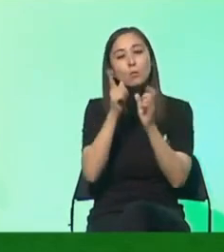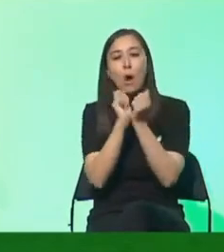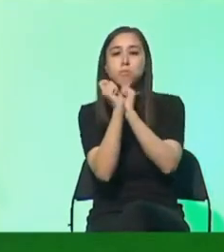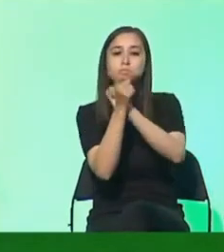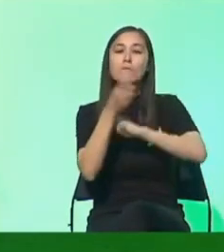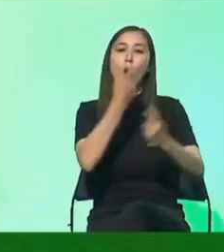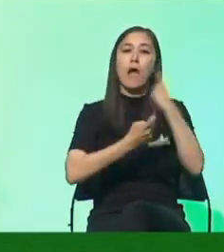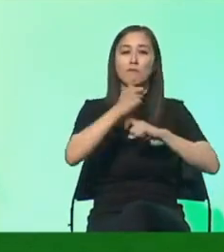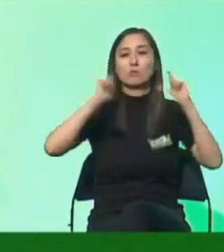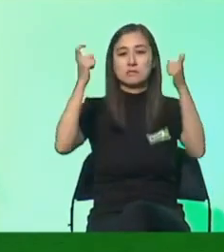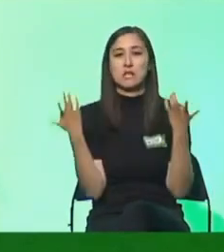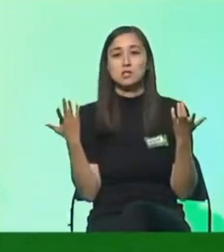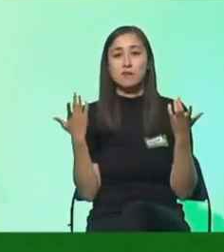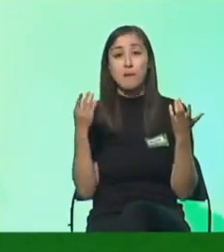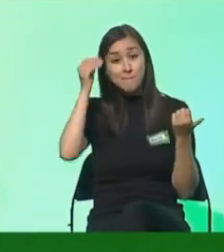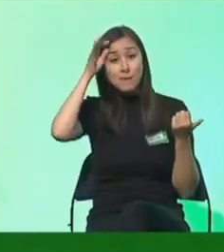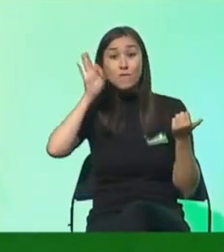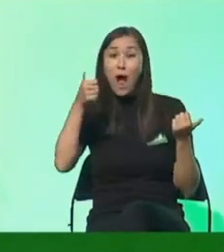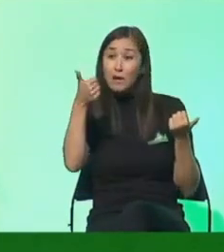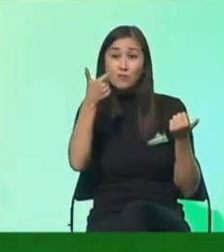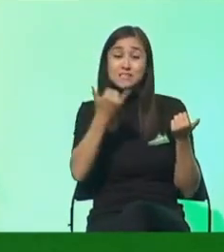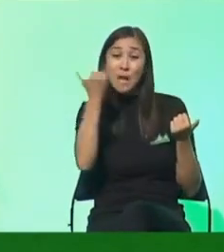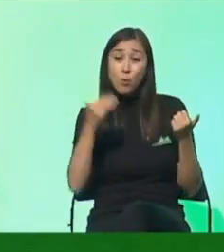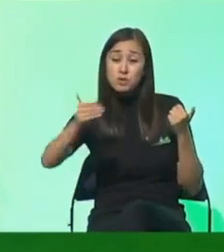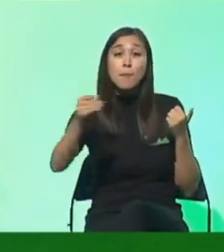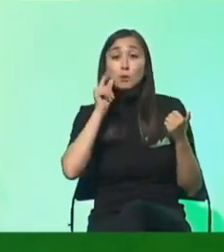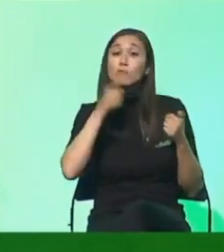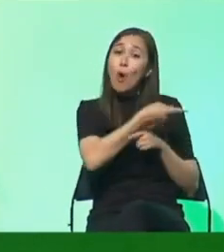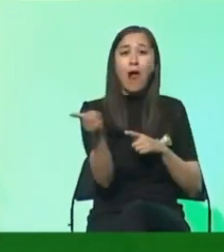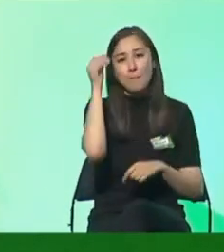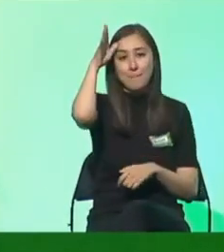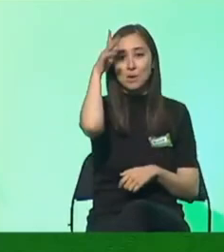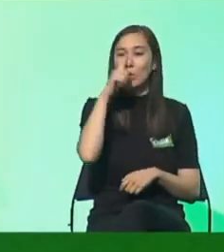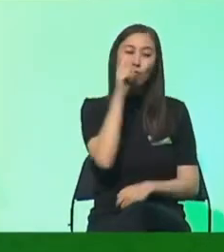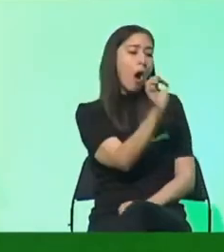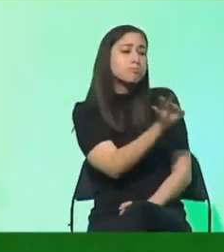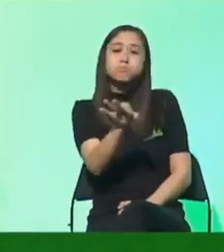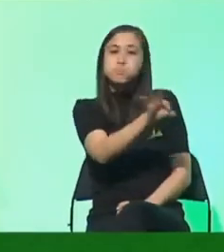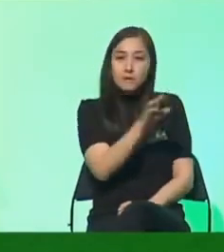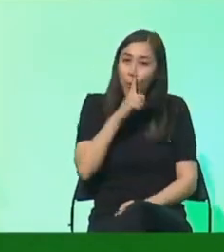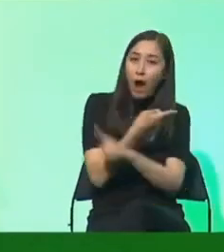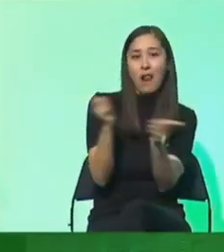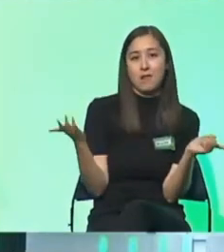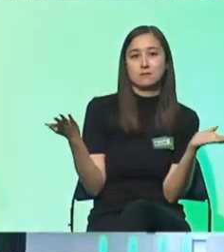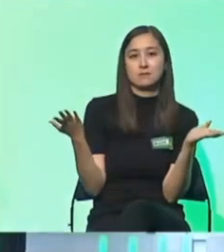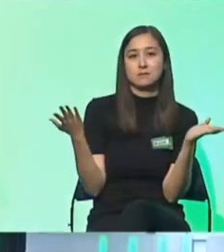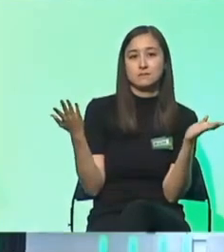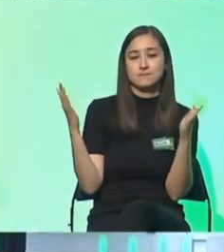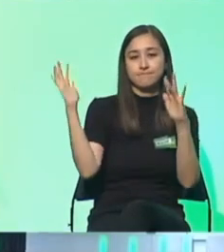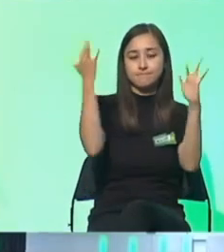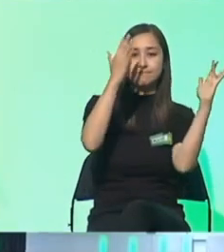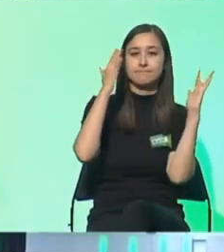Einwanderungsgesellschaft. Denn Bildung fürs 21. Jahrhundert heißt auch Bildung für alle, die hier leben und nicht nur für einige. Und